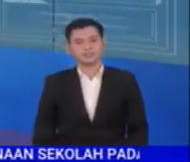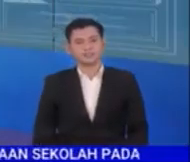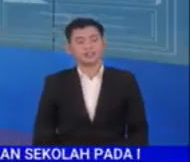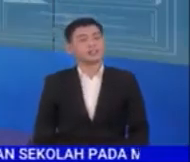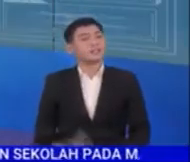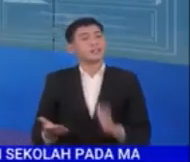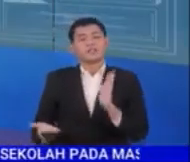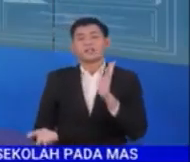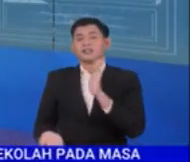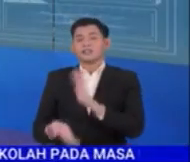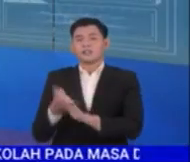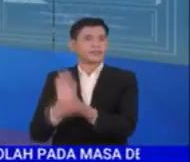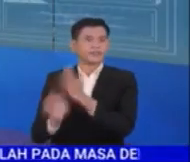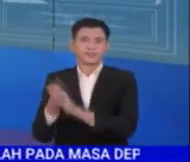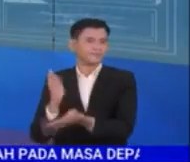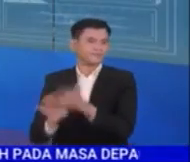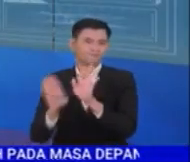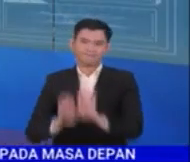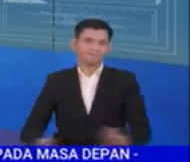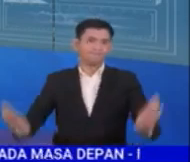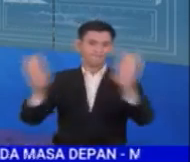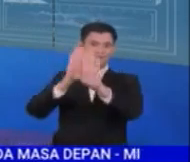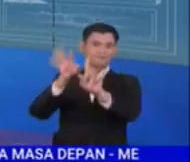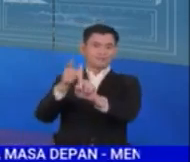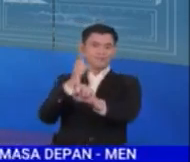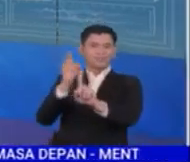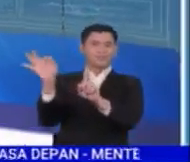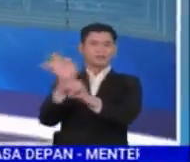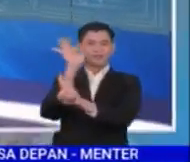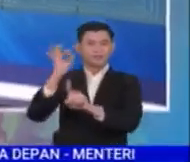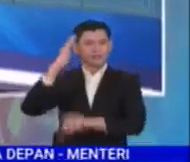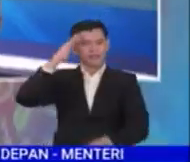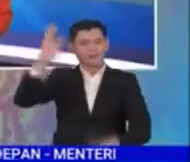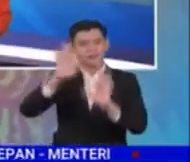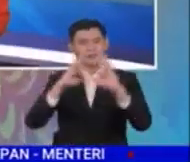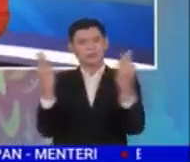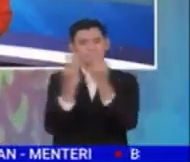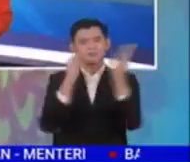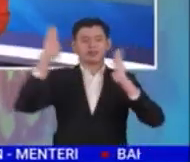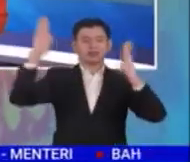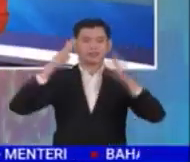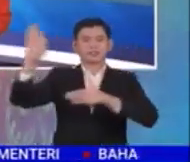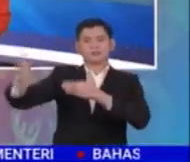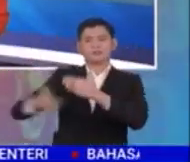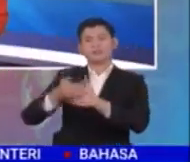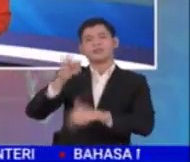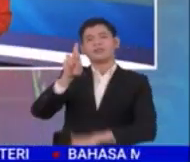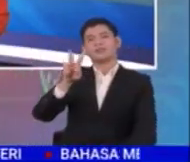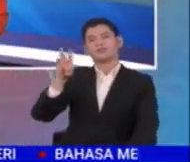Papa rem itu mengakhiri berita dari blog Pinang salam Keluarga meyza kembali ke angkasa Puri silahkan